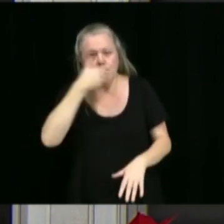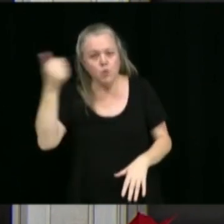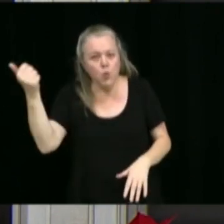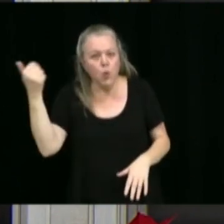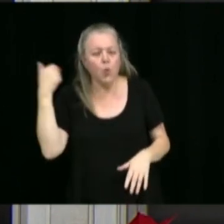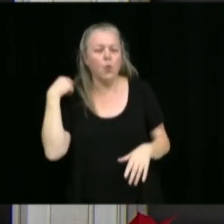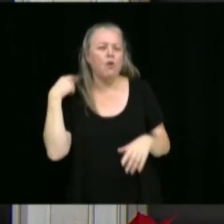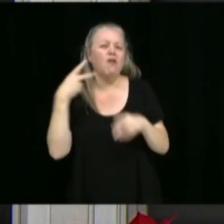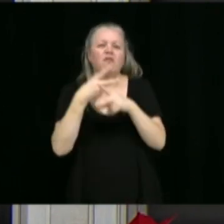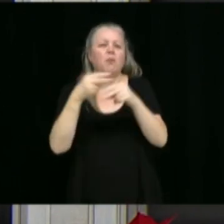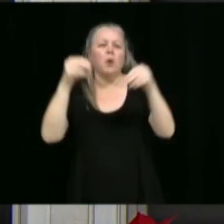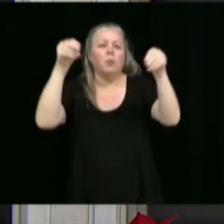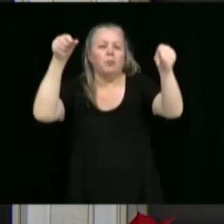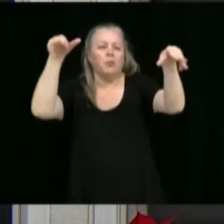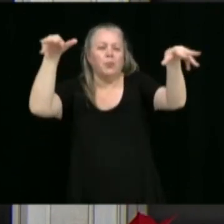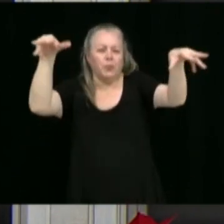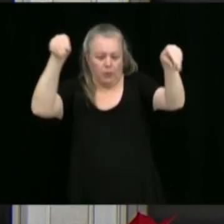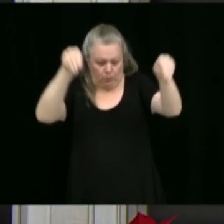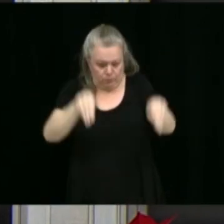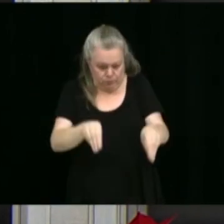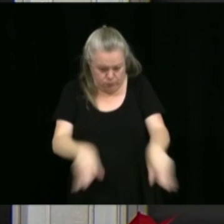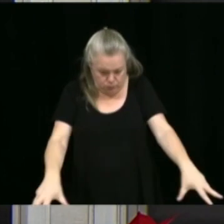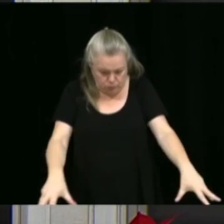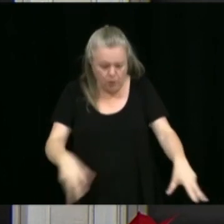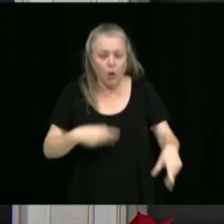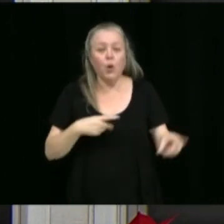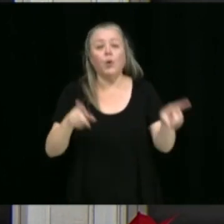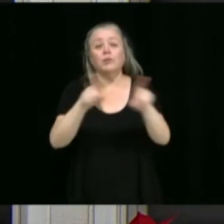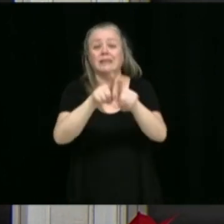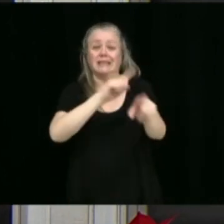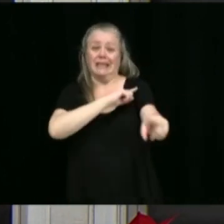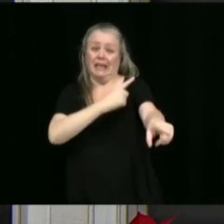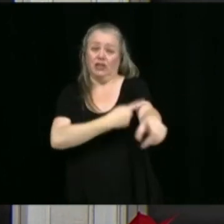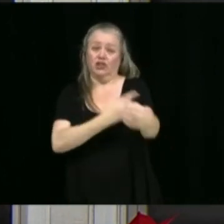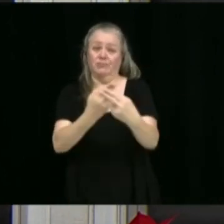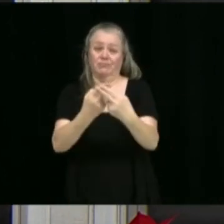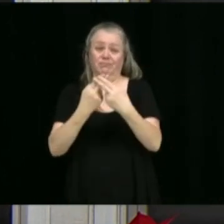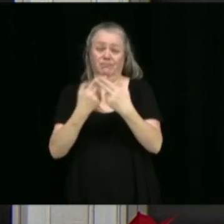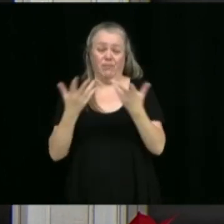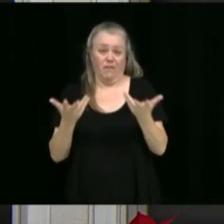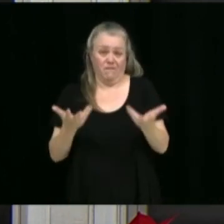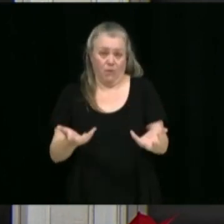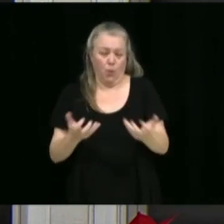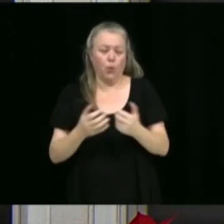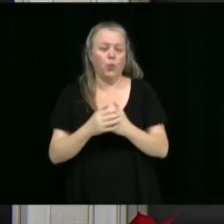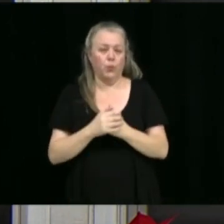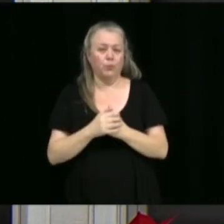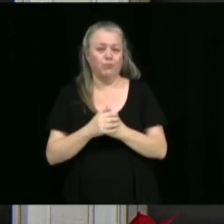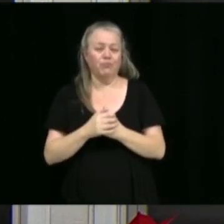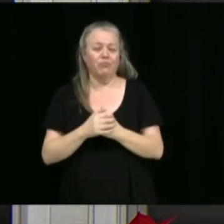façon diffuse, et aussi pour une meilleure efficacité énergétique. Et donc, au niveau économique aussi, on y voit